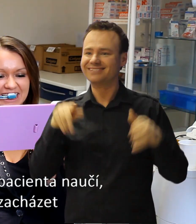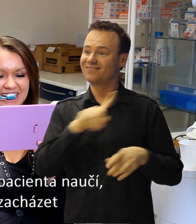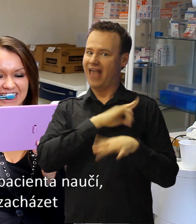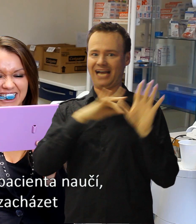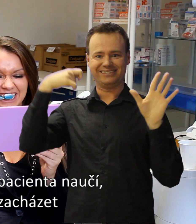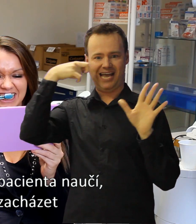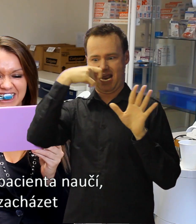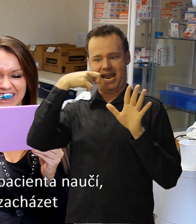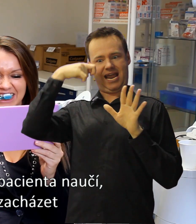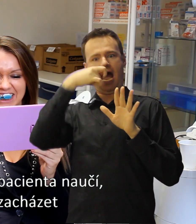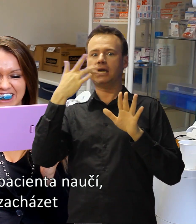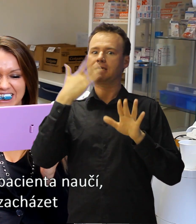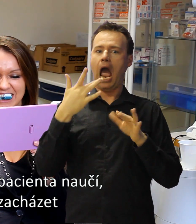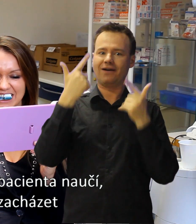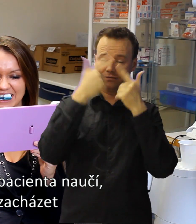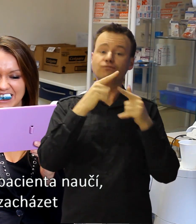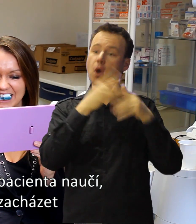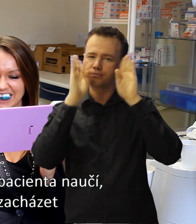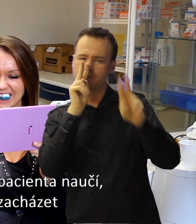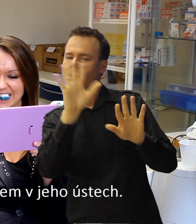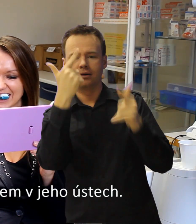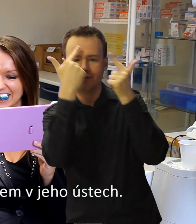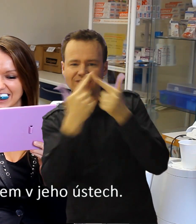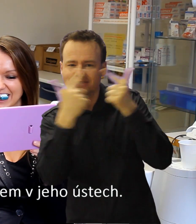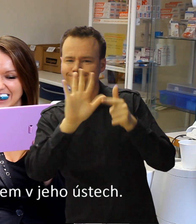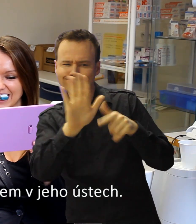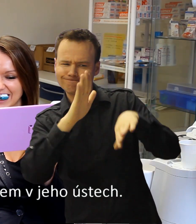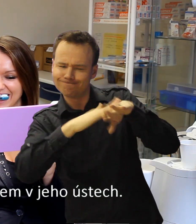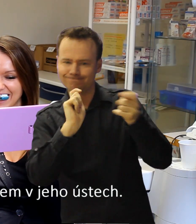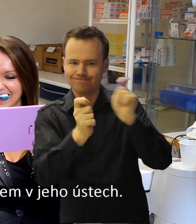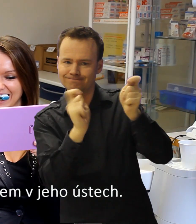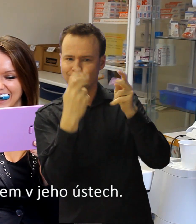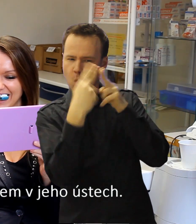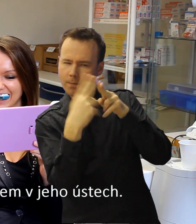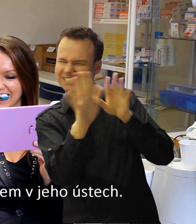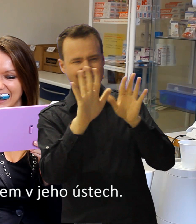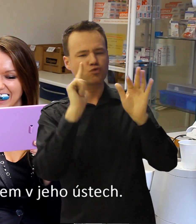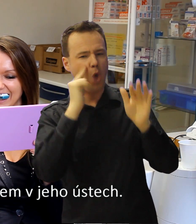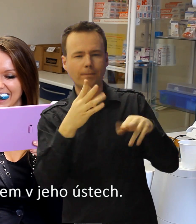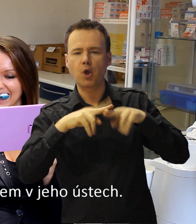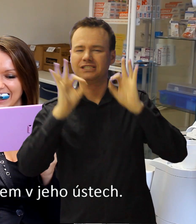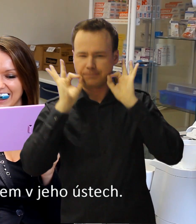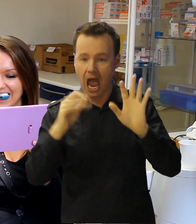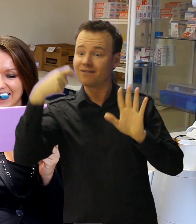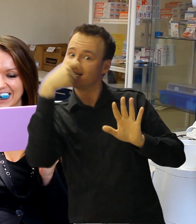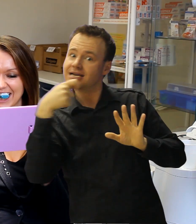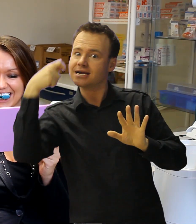Hned v ordinaci pacienta naučí, jak s nimi zacházet, a to přímým nácvikem v jeho ústech.